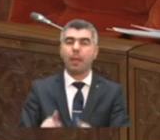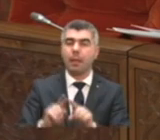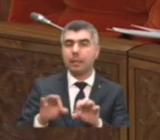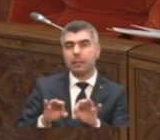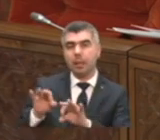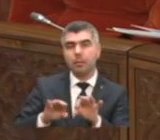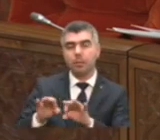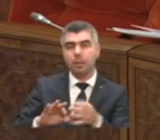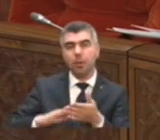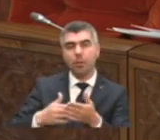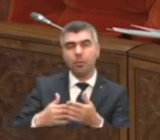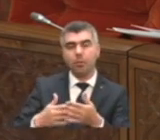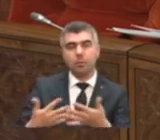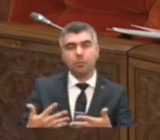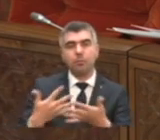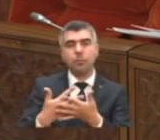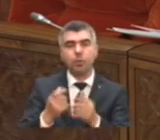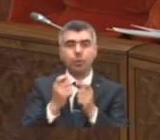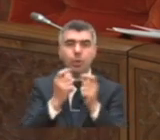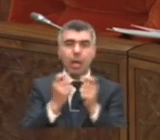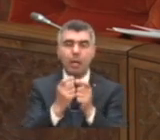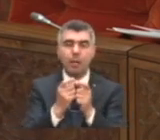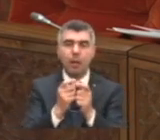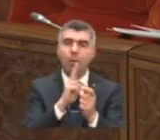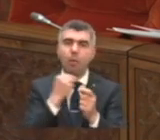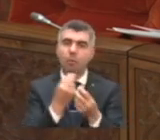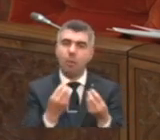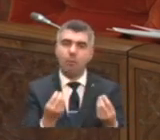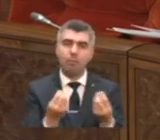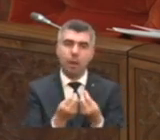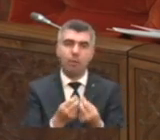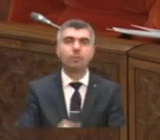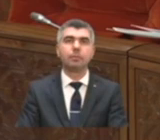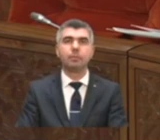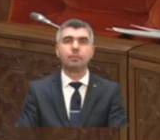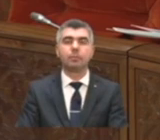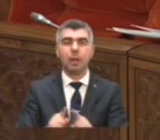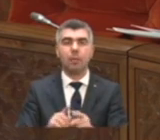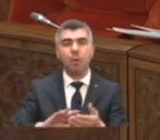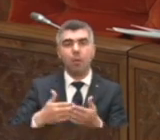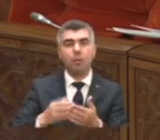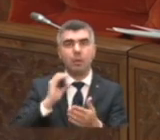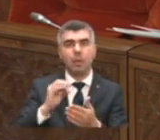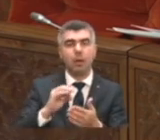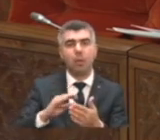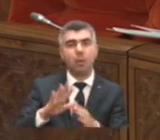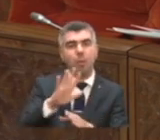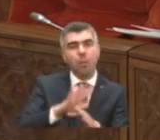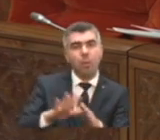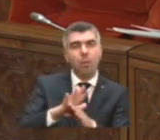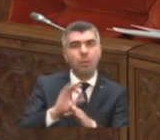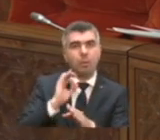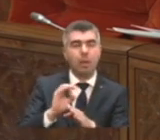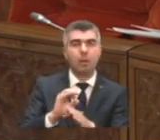إطار مقاربة تشاركية بين القطاع الخاص والقطاع العام، وتتهدف هذه الاستراتيجية للتذكير إلى تقليص نسبة التكاليف اللوجستيكية،